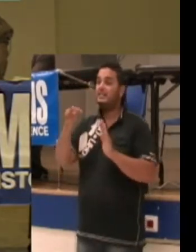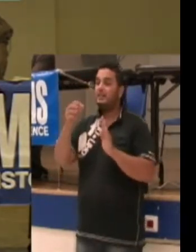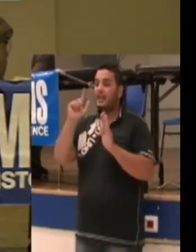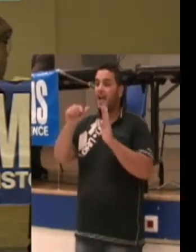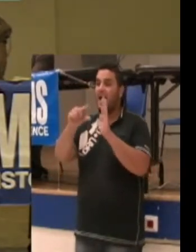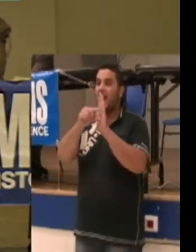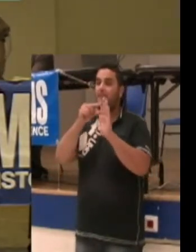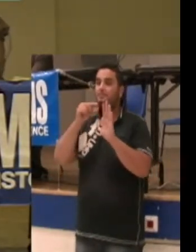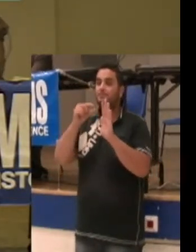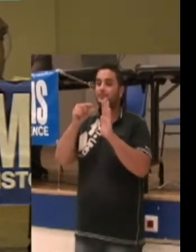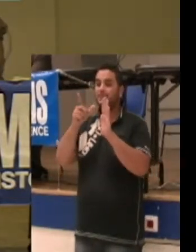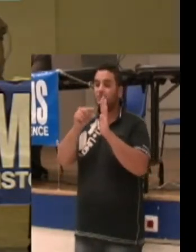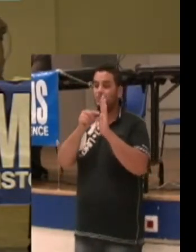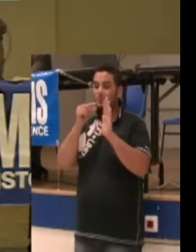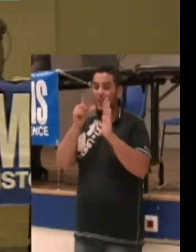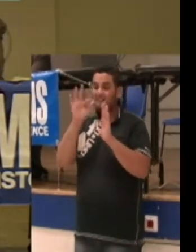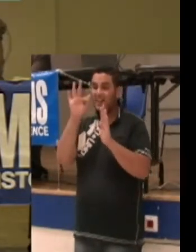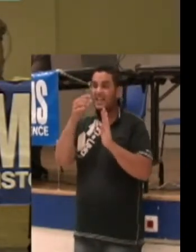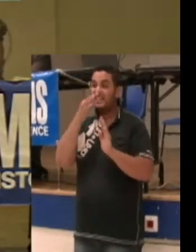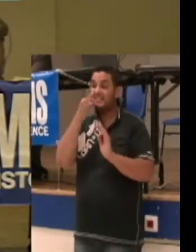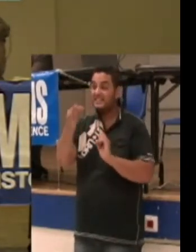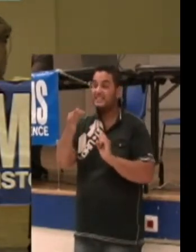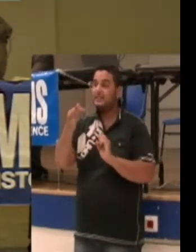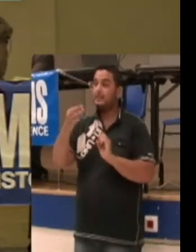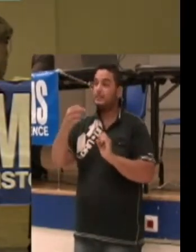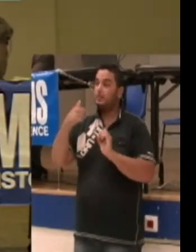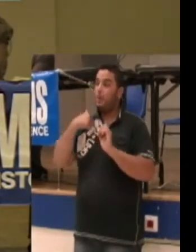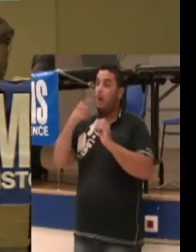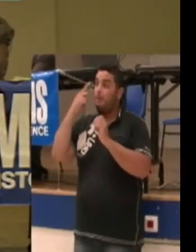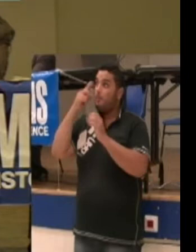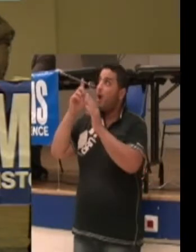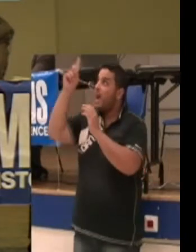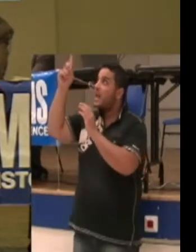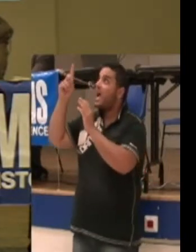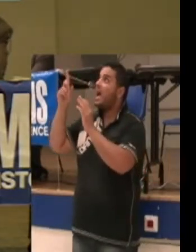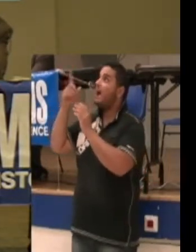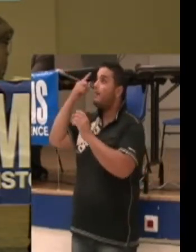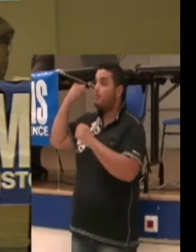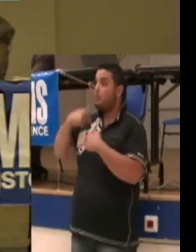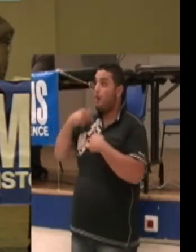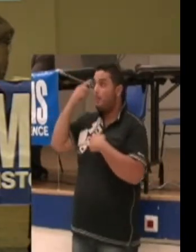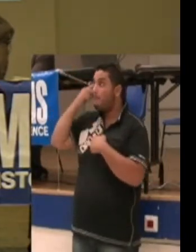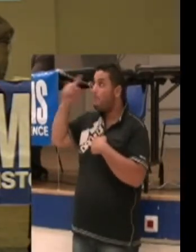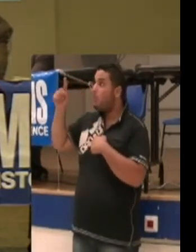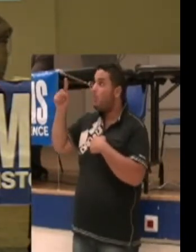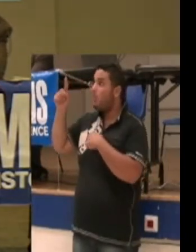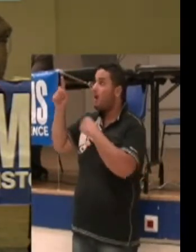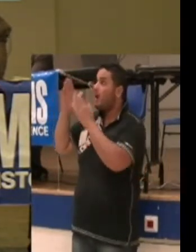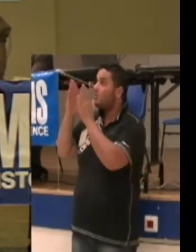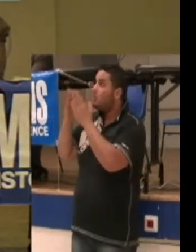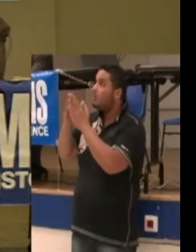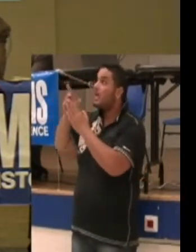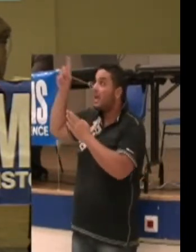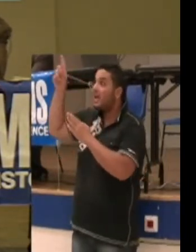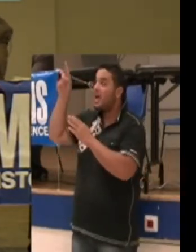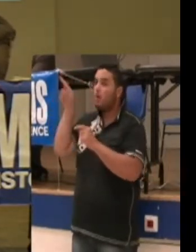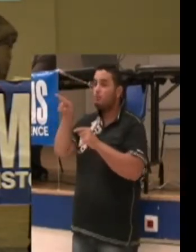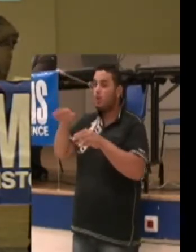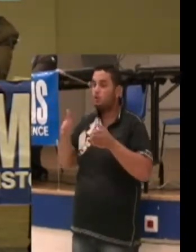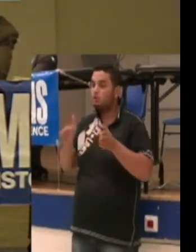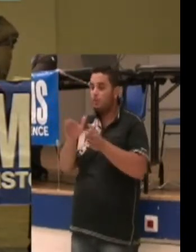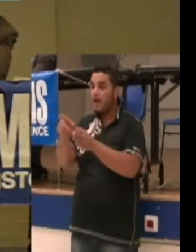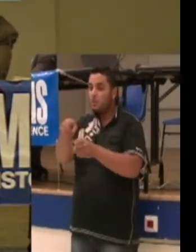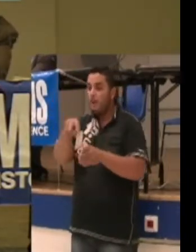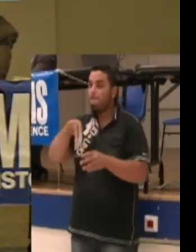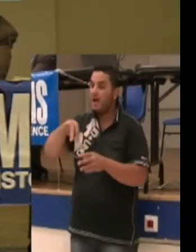pas, il y a un deuxième, il y a un troisième, il y a un quatrième. Les pas se ressemblent, mais la distance parcourue n'est pas la même. C'est-à-dire,